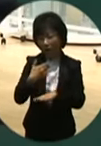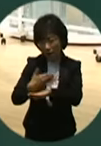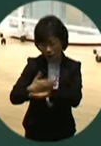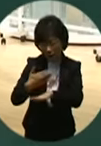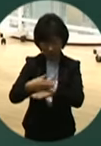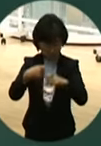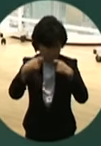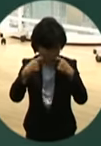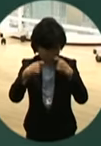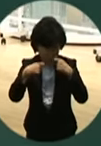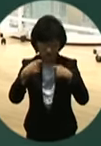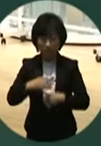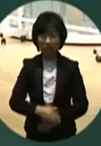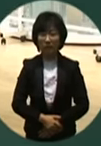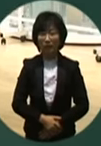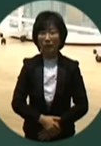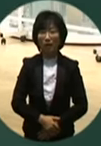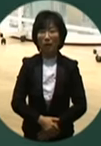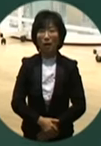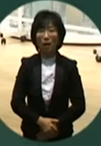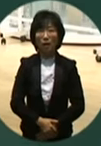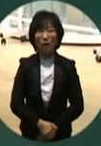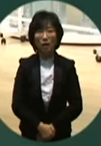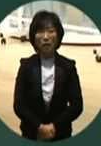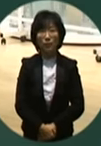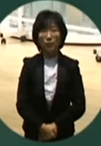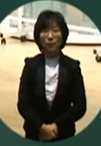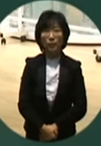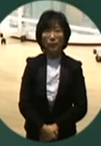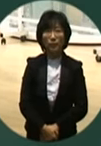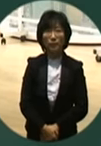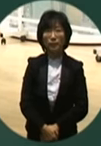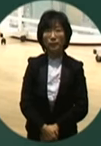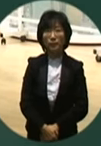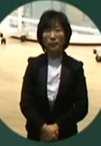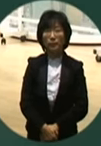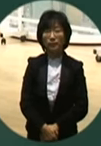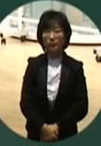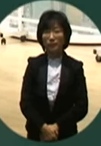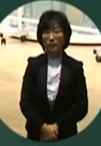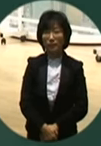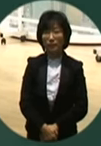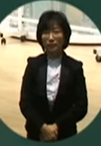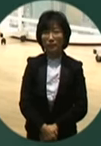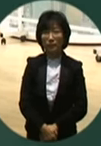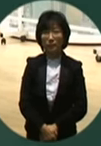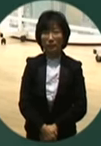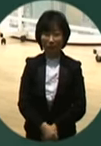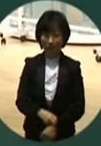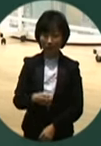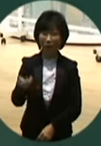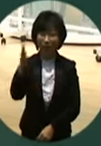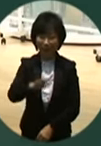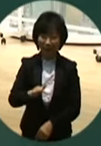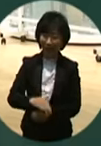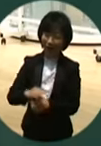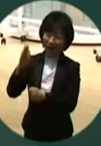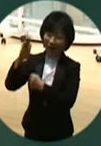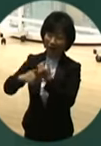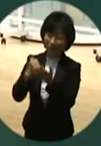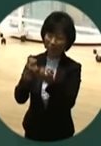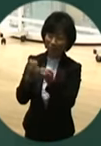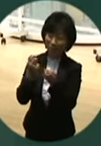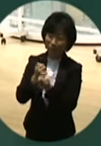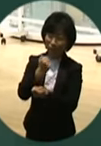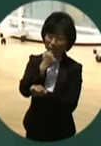grace. 하나님이 어디서 예비했는지요? 45살 된 수총과 골라 가지고 결혼을 시킨 거야. And